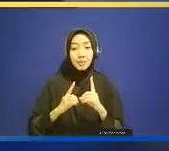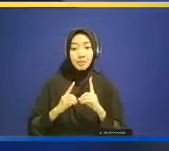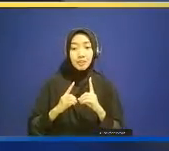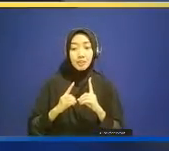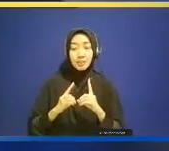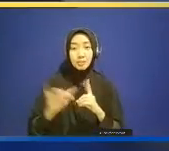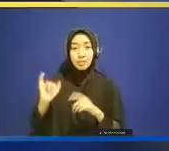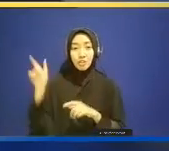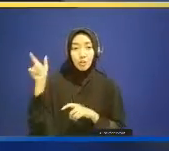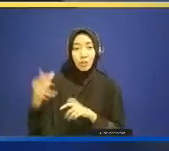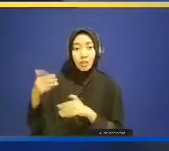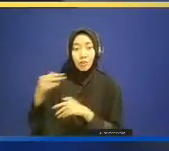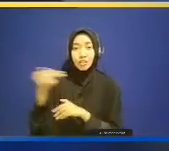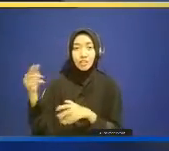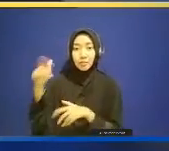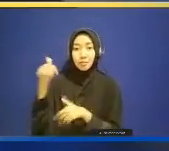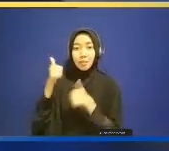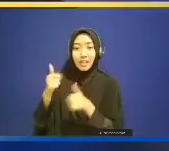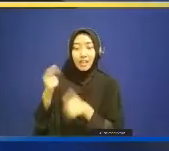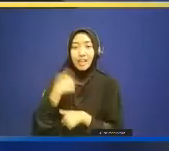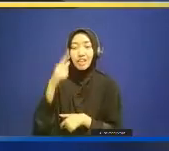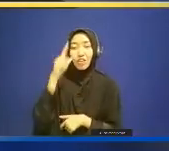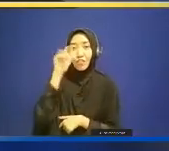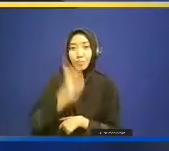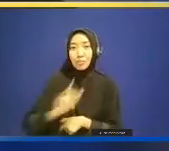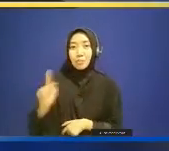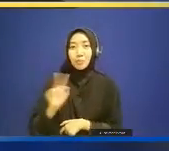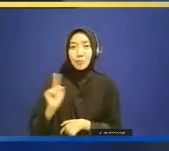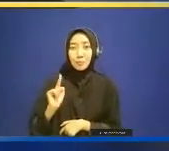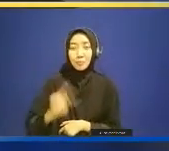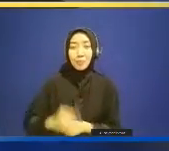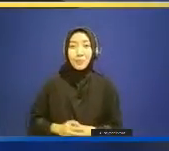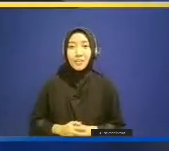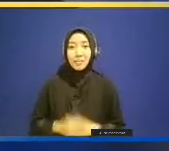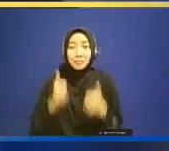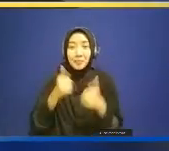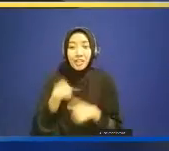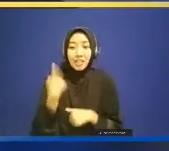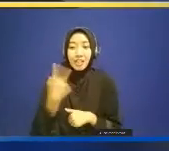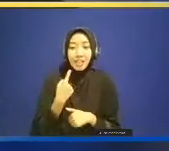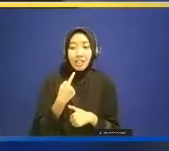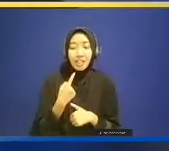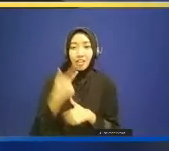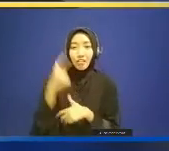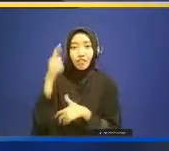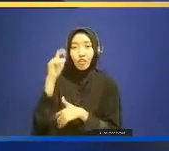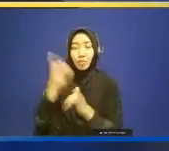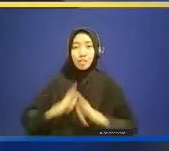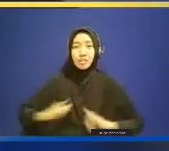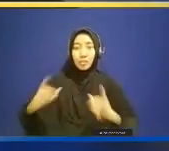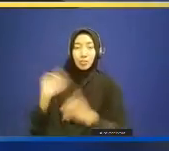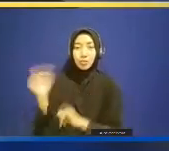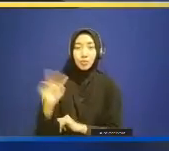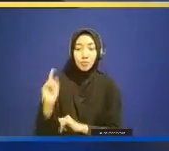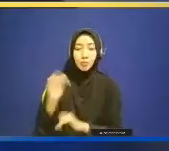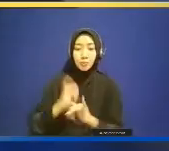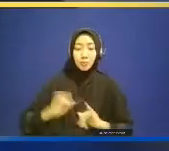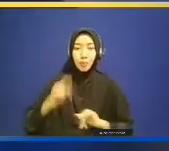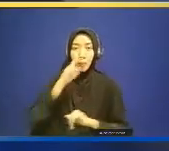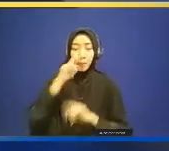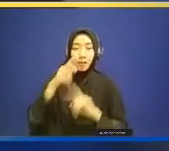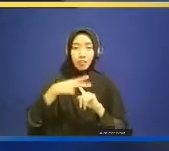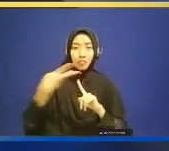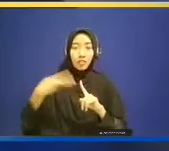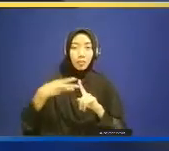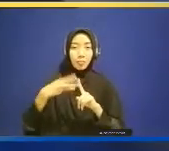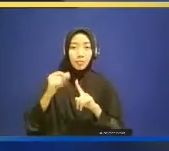Indonesia yang baik yaitu kita foto dulu bener-bener banget tumben ini Jadi boleh ya kita mengabadikan foto bersama terlebih dahulu bersama Pak febrio dan para